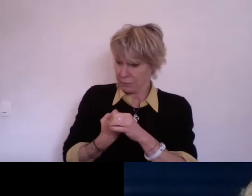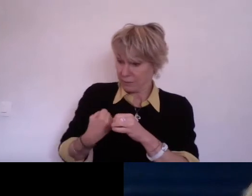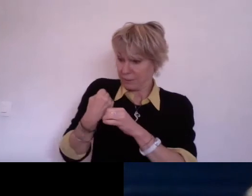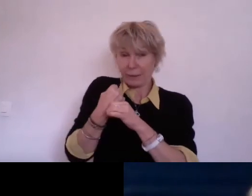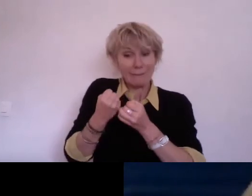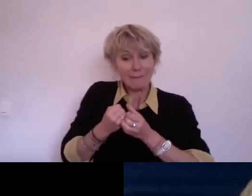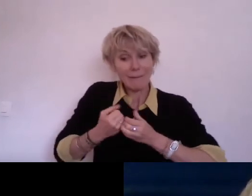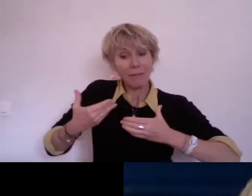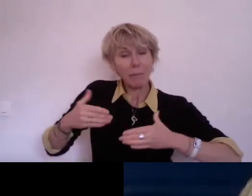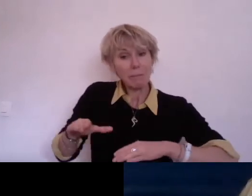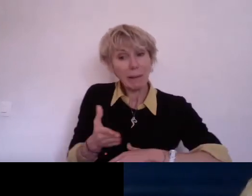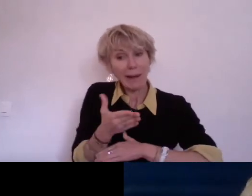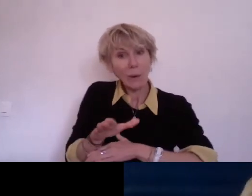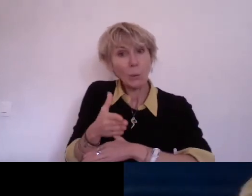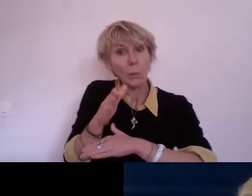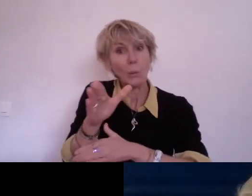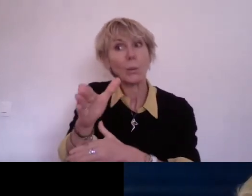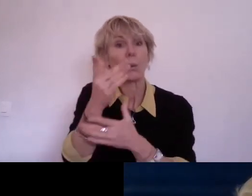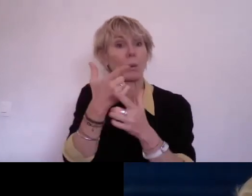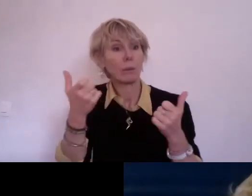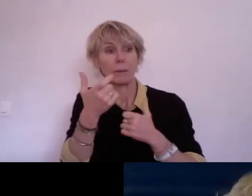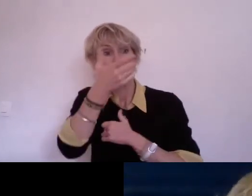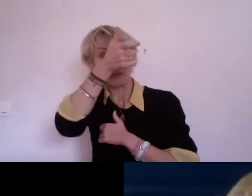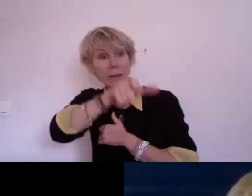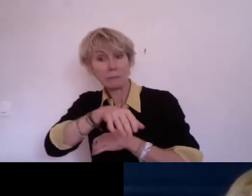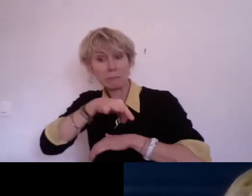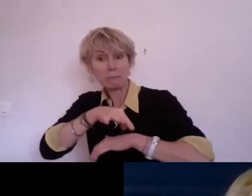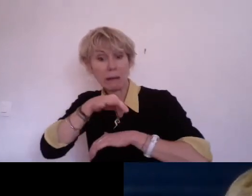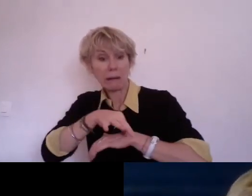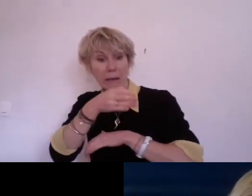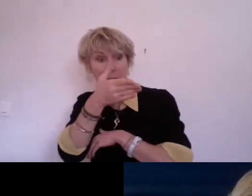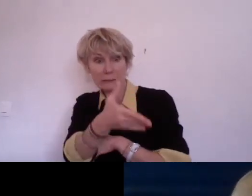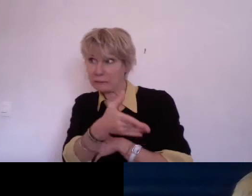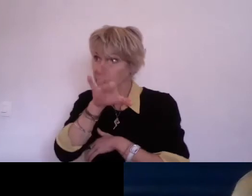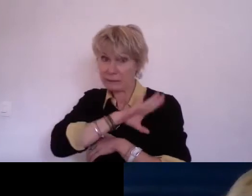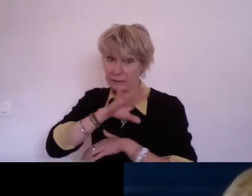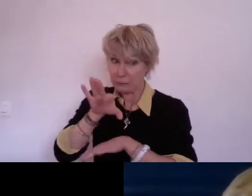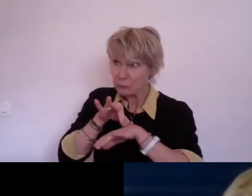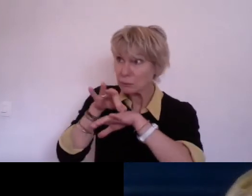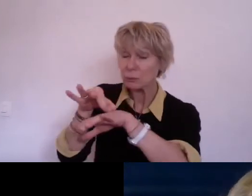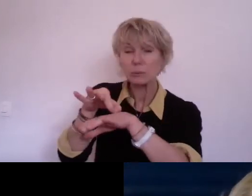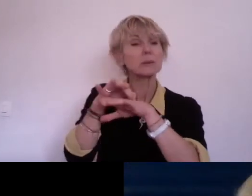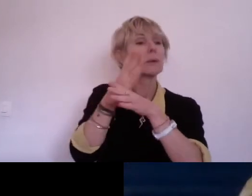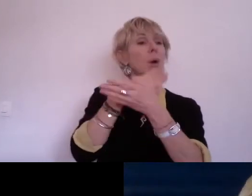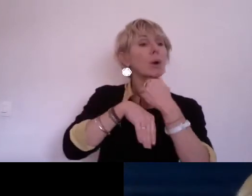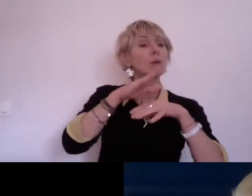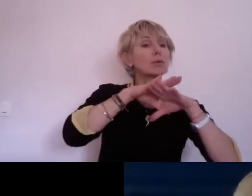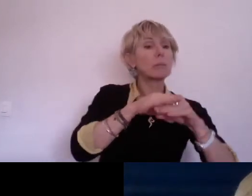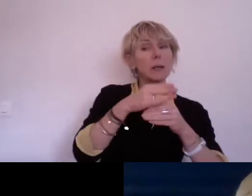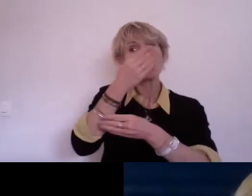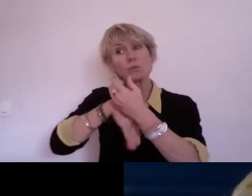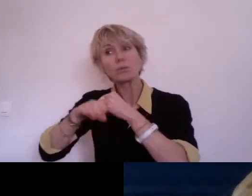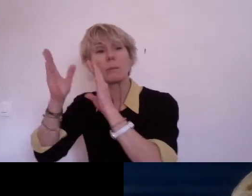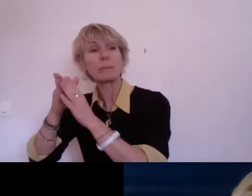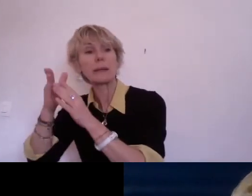les personnes tout au long de leur maladie, quel que soit leur lieu de résidence, que ce soit à leur domicile, à l'hôpital,